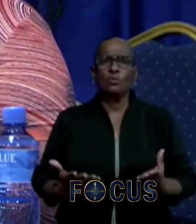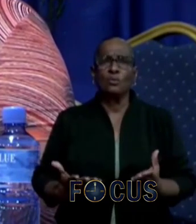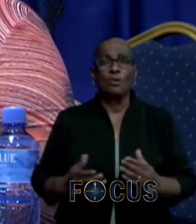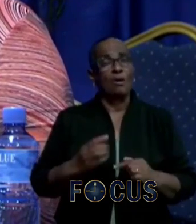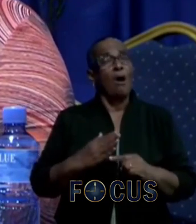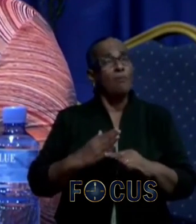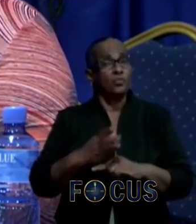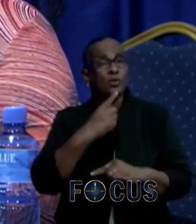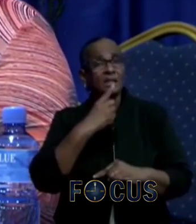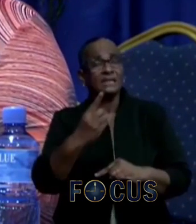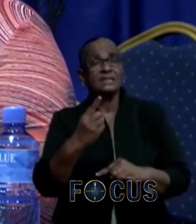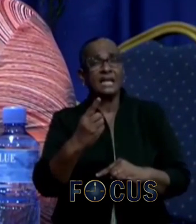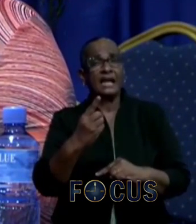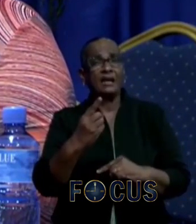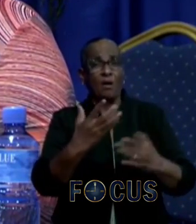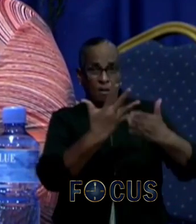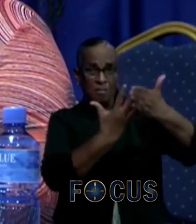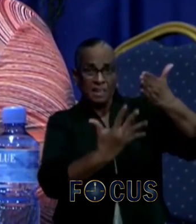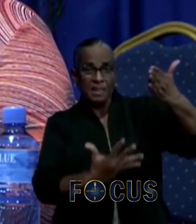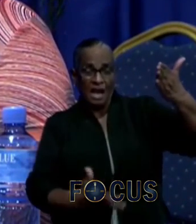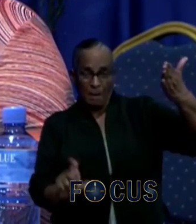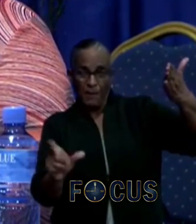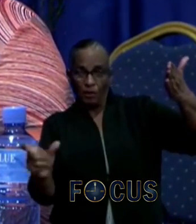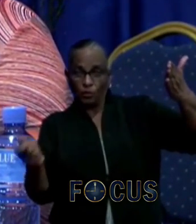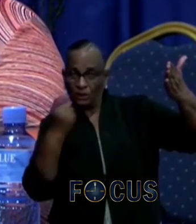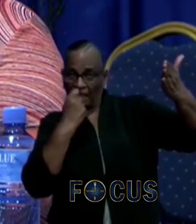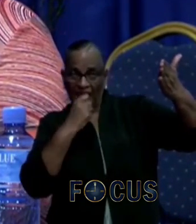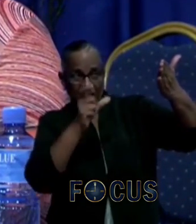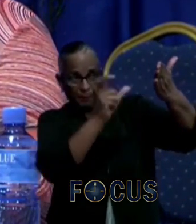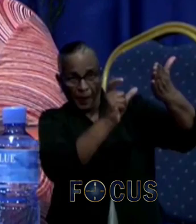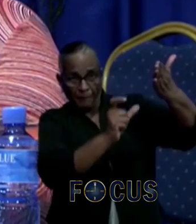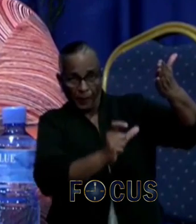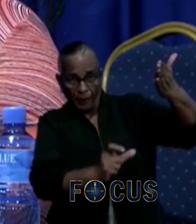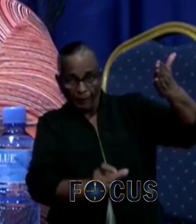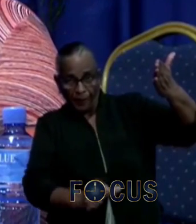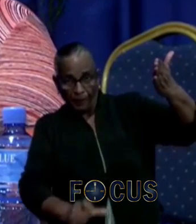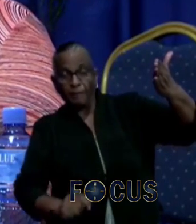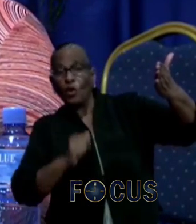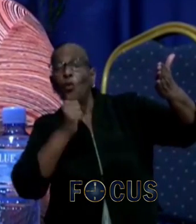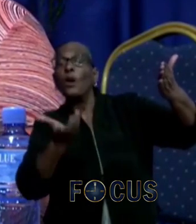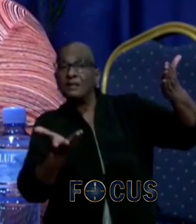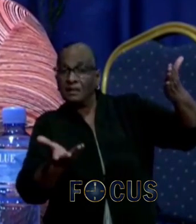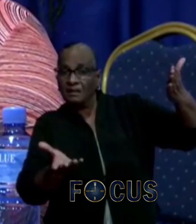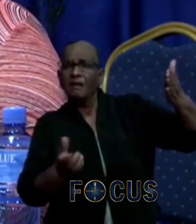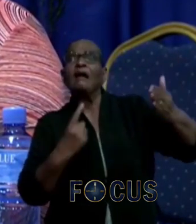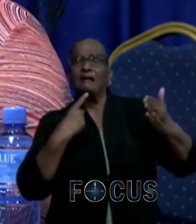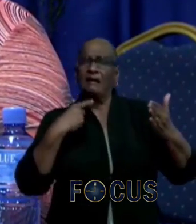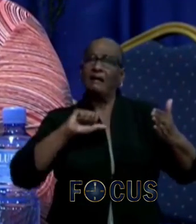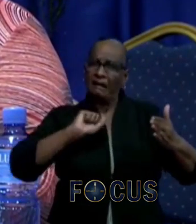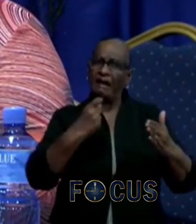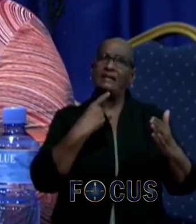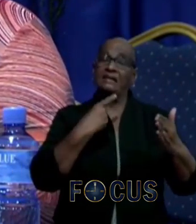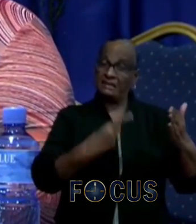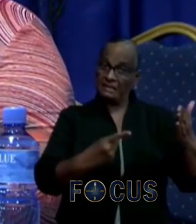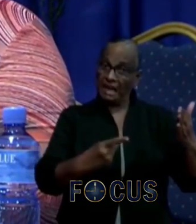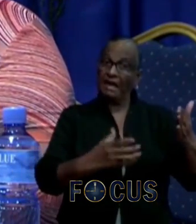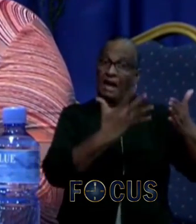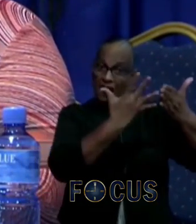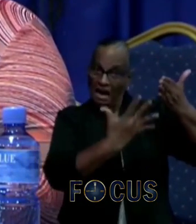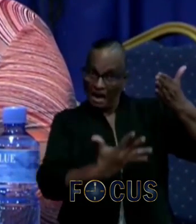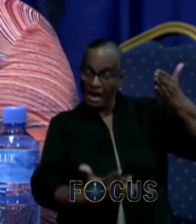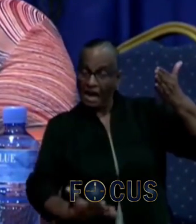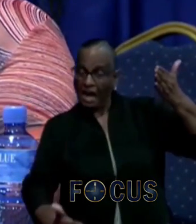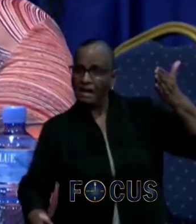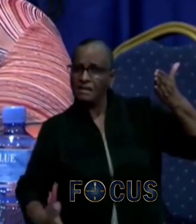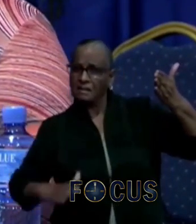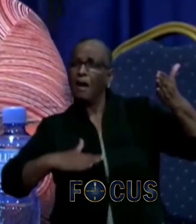Om even verder in te gaan op de lijst met strategische goederen die ontwikkeld is, kan ik dus aangeven dat deze lijst van